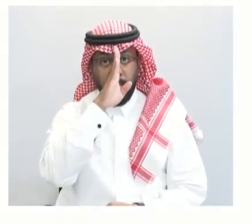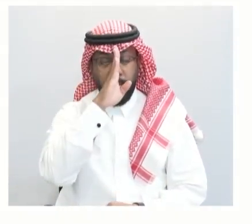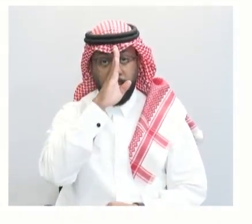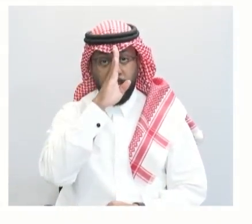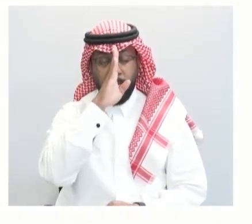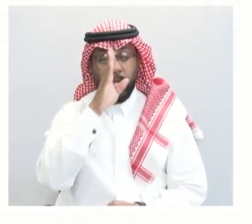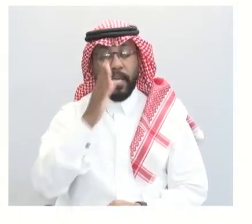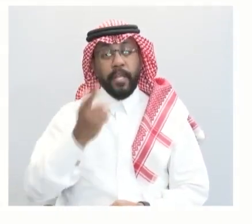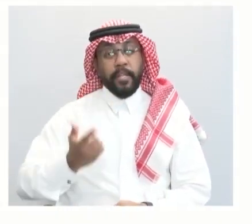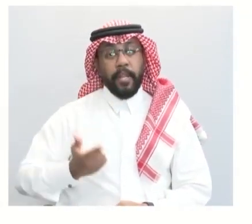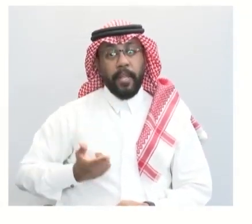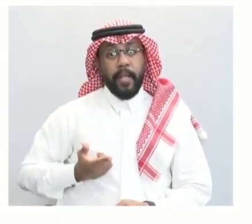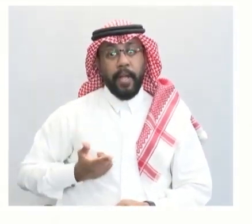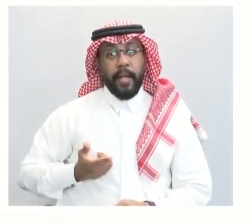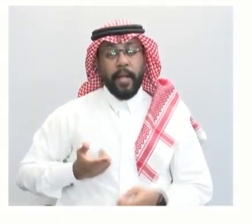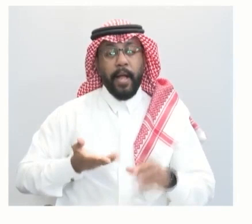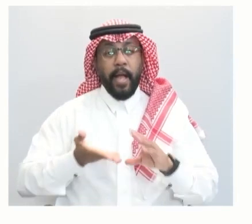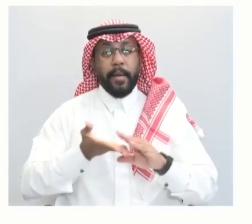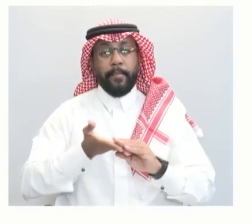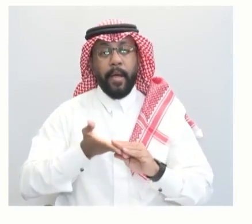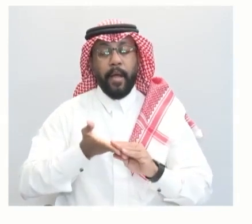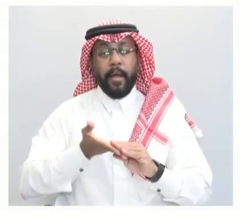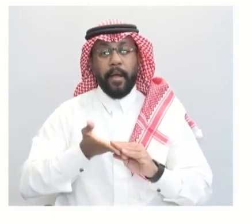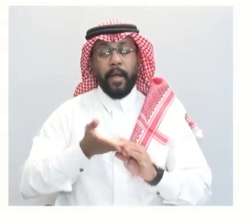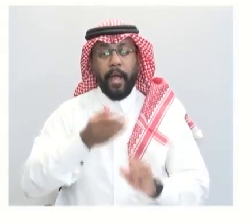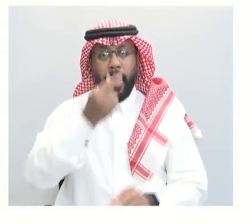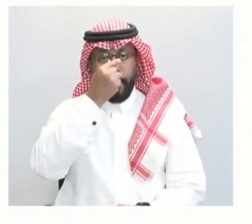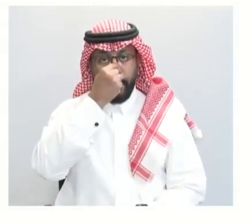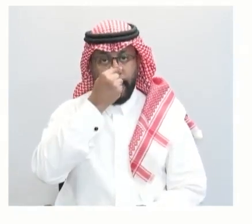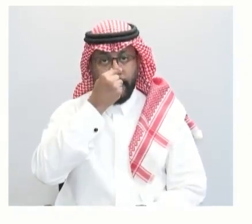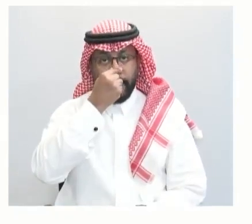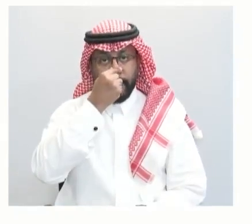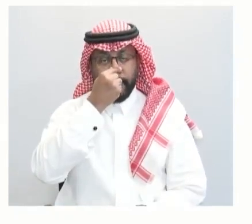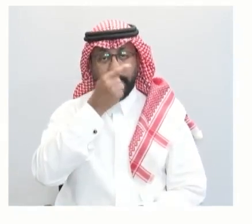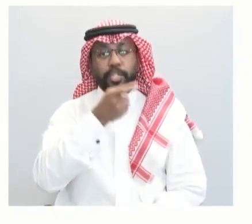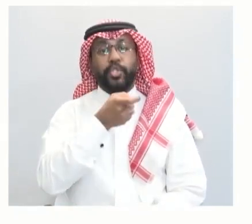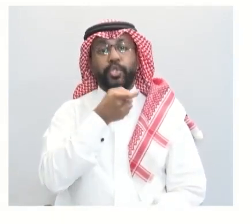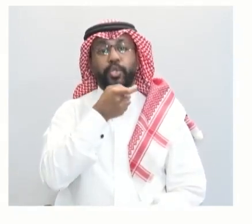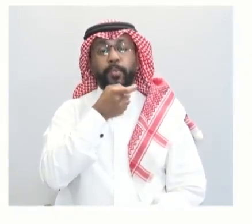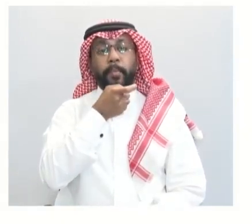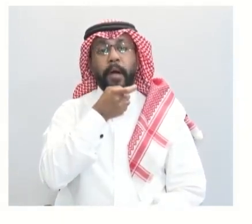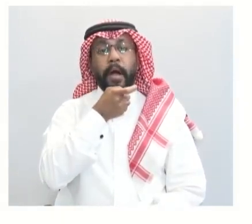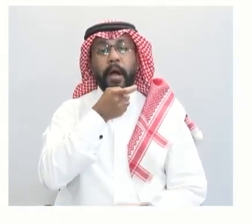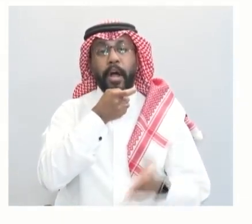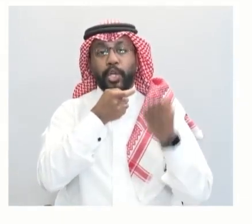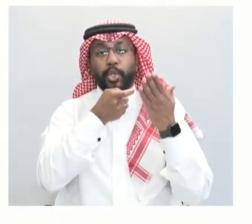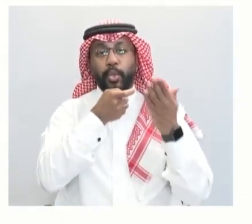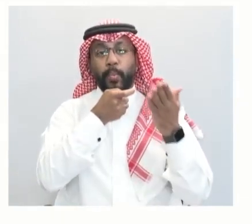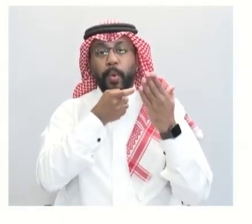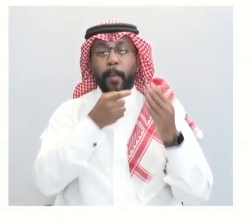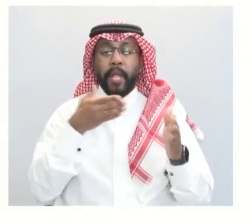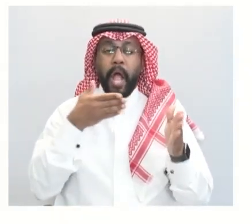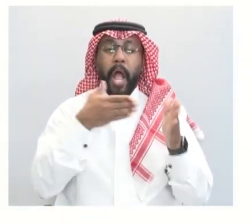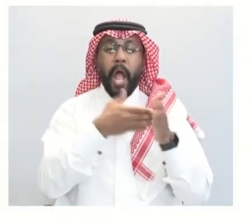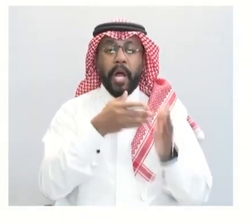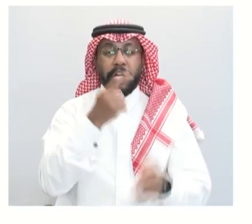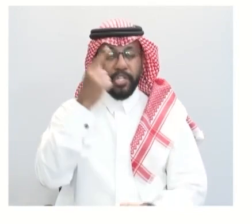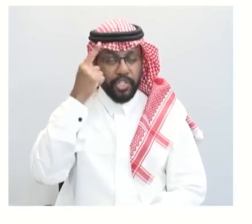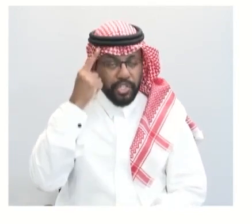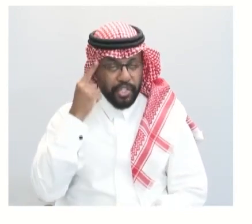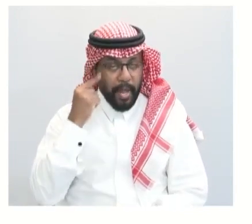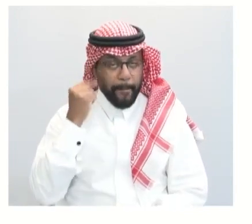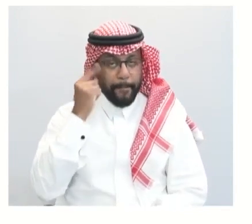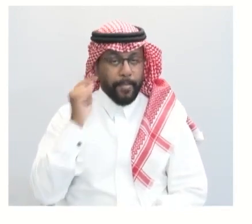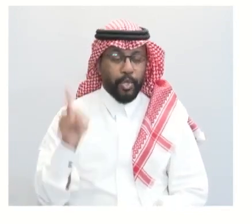ثم يوم الاربعاء ثم يوم الخميس ثم يوم الجمعه ثم يوم السبت